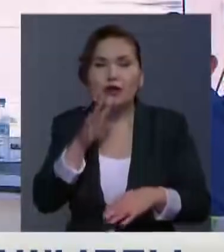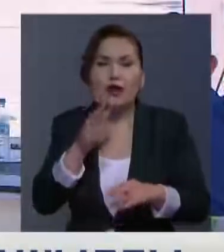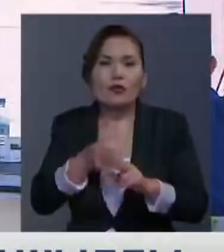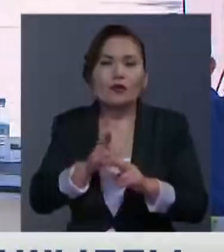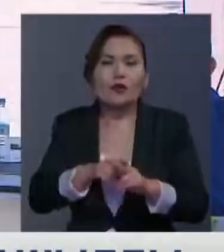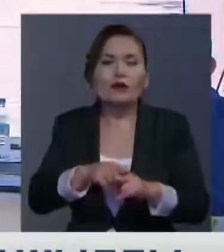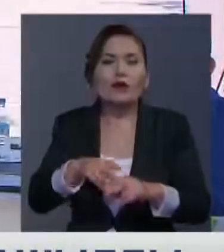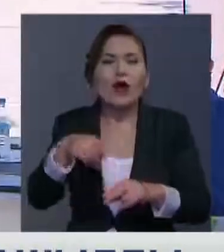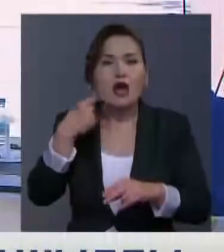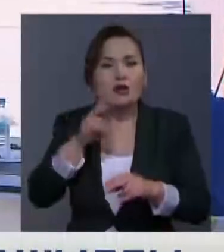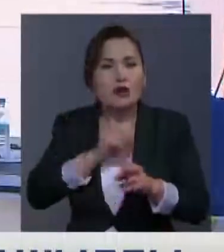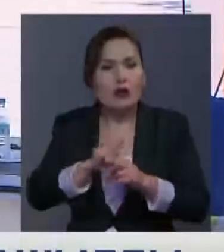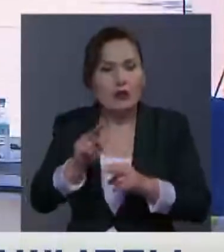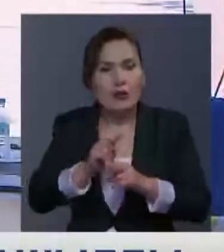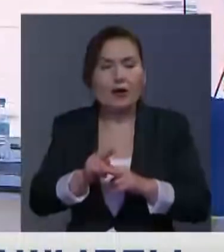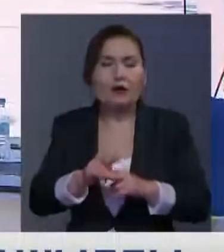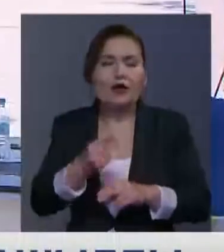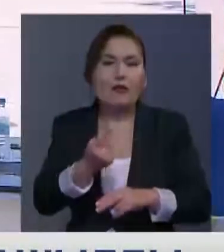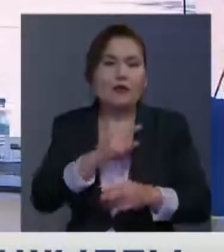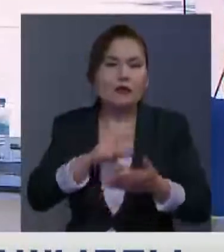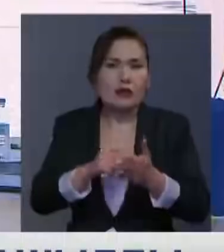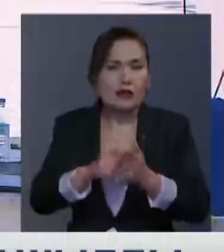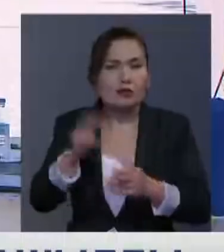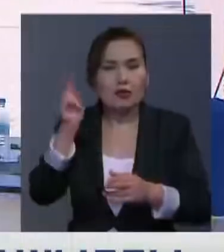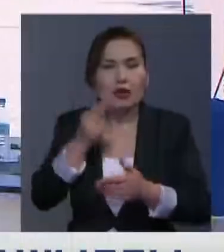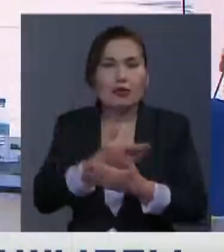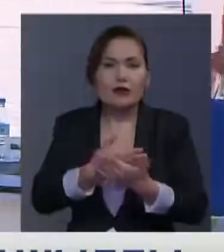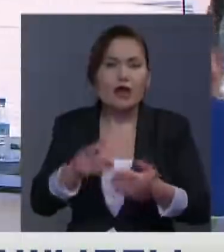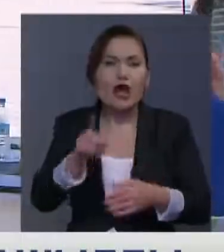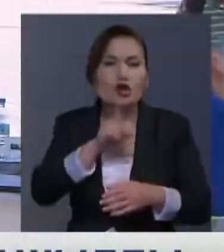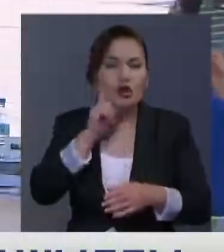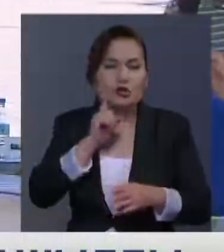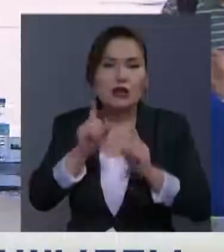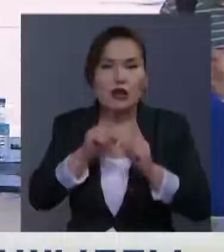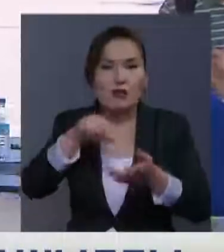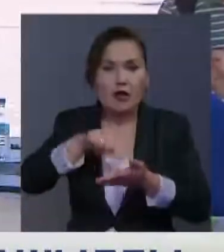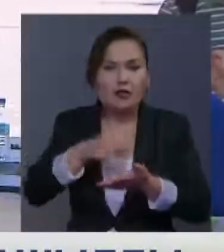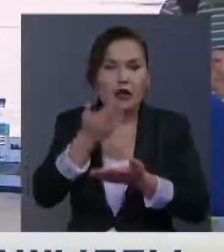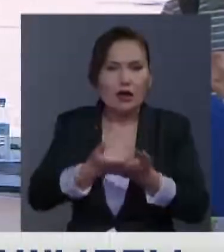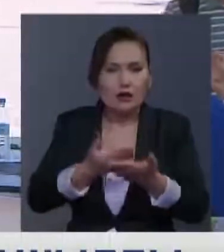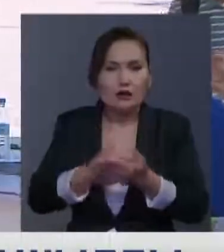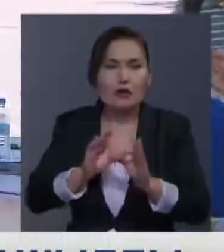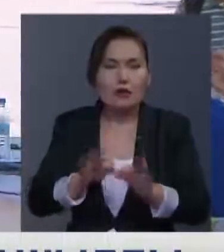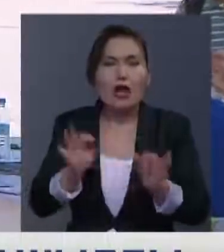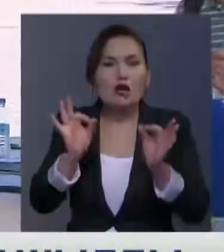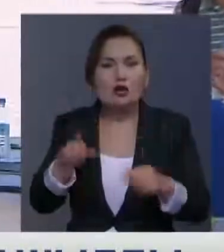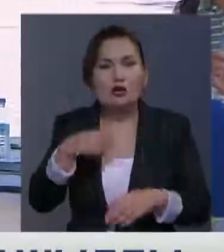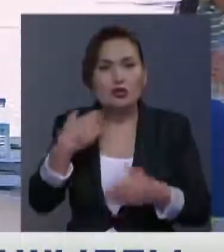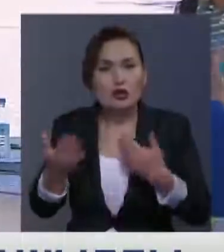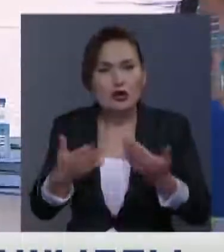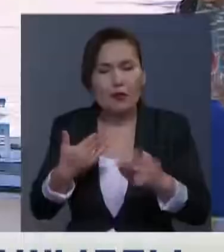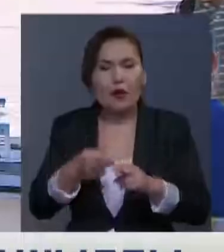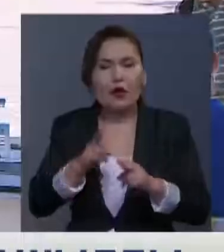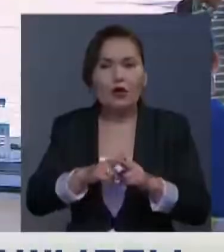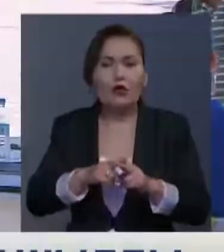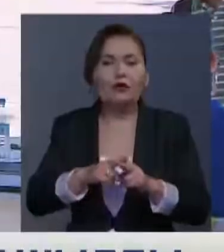білдік білімді алу, немесе басқа бұйымдарды жасап үйрену бойынша, сонымен қатар семинарларға қатысуда. Яғни дұрыс сөйлесе білу, резюмені